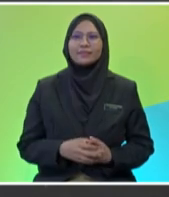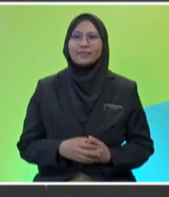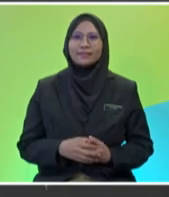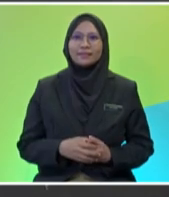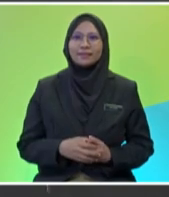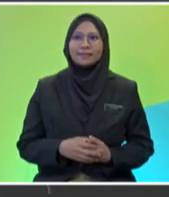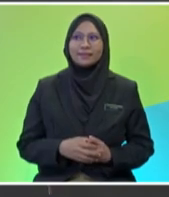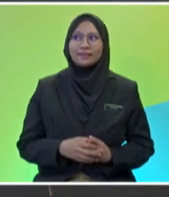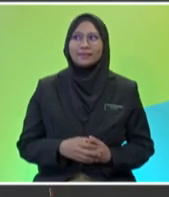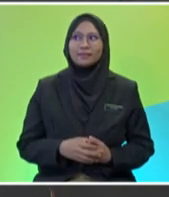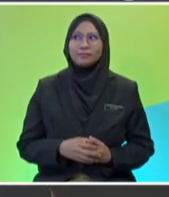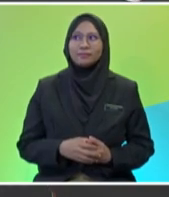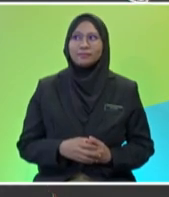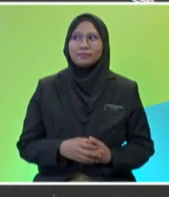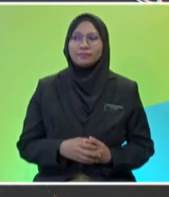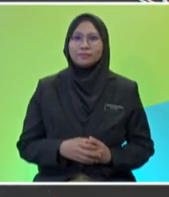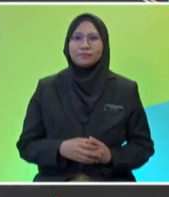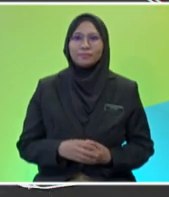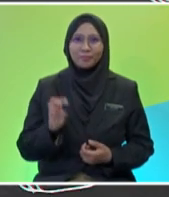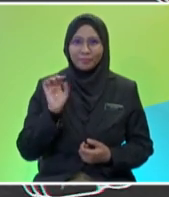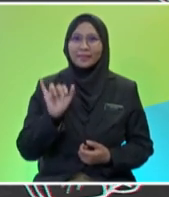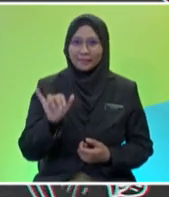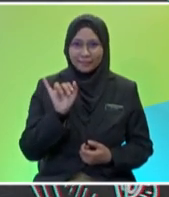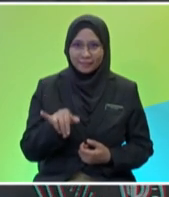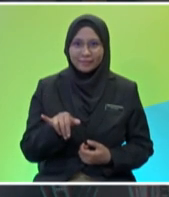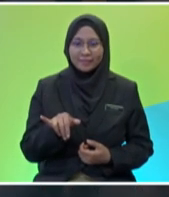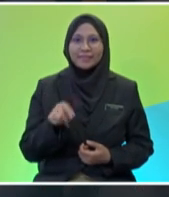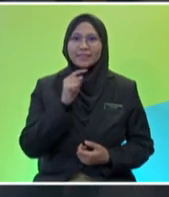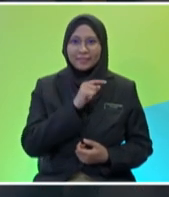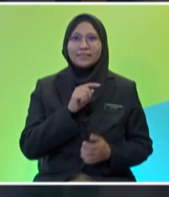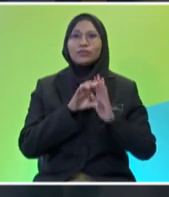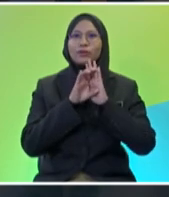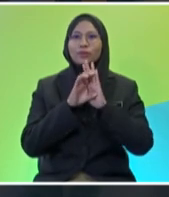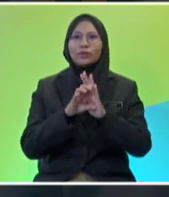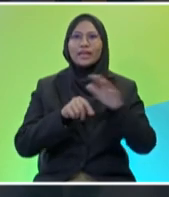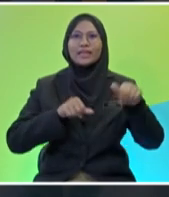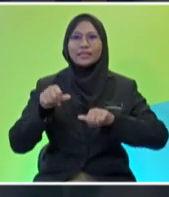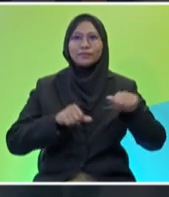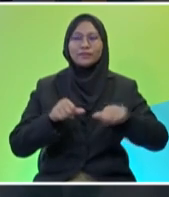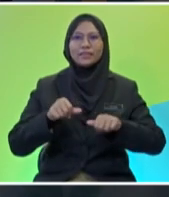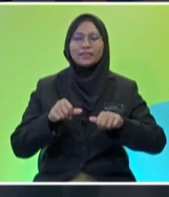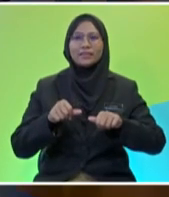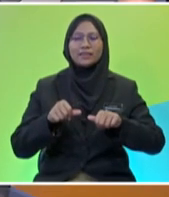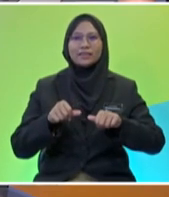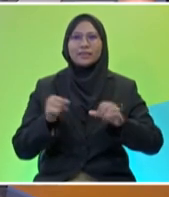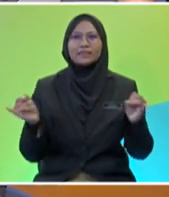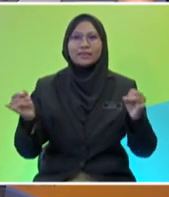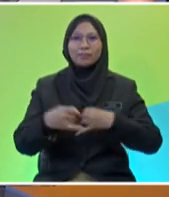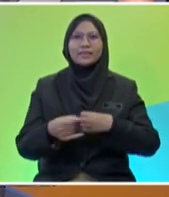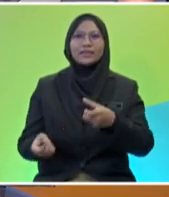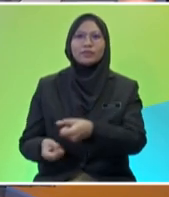menarik tuh nah ini adalah salah satu sebenarnya Activity yang dijalankan oleh jabatan bomber di